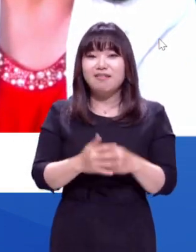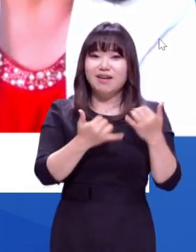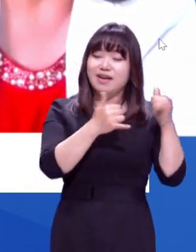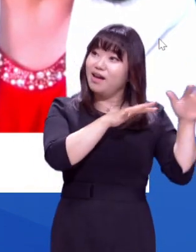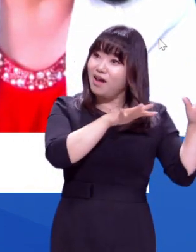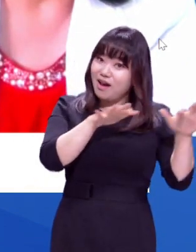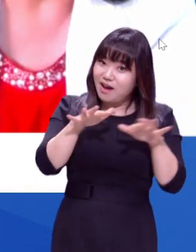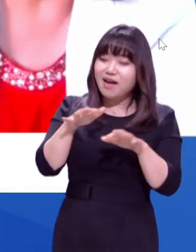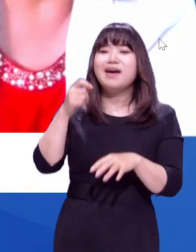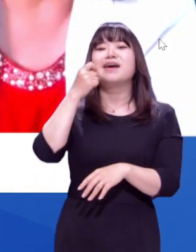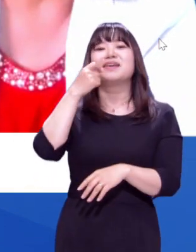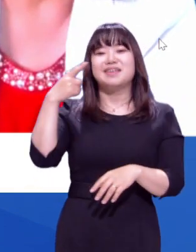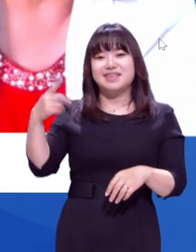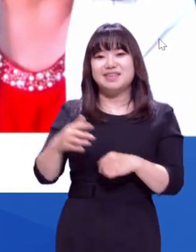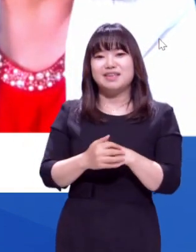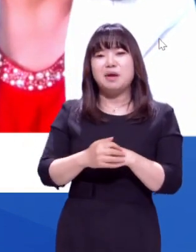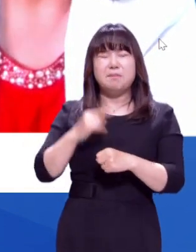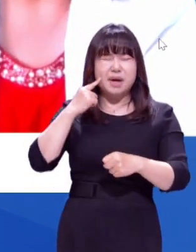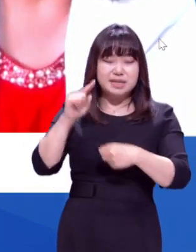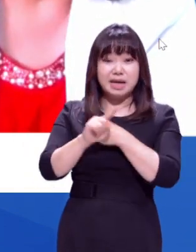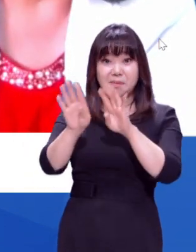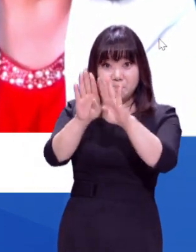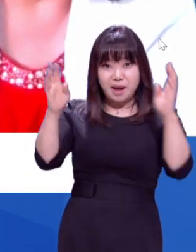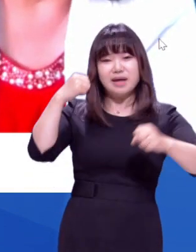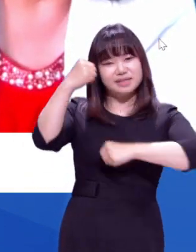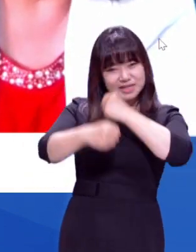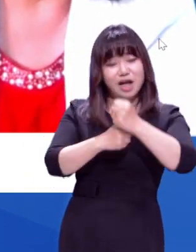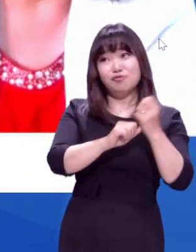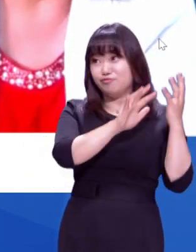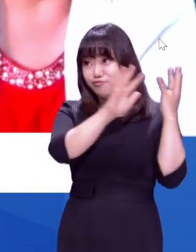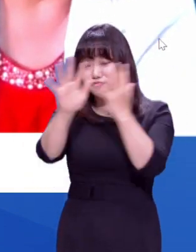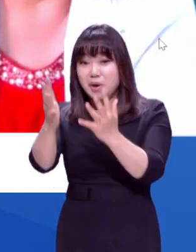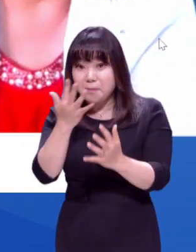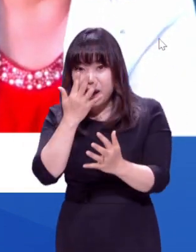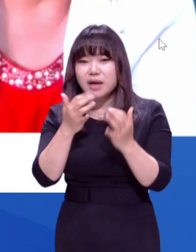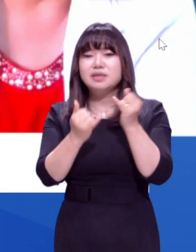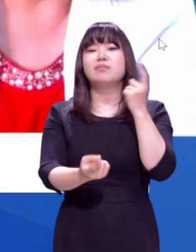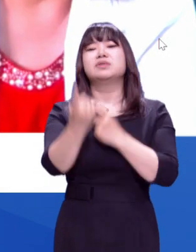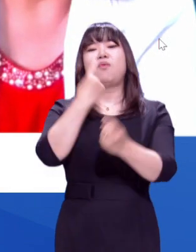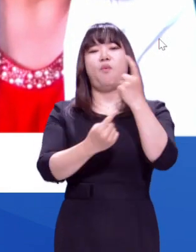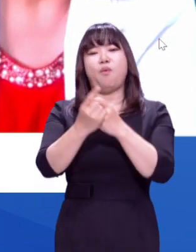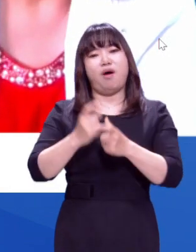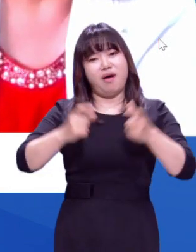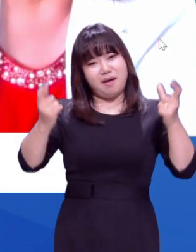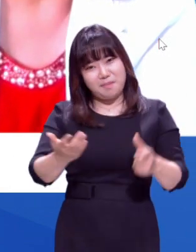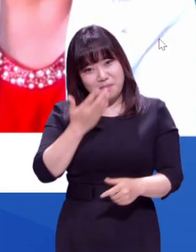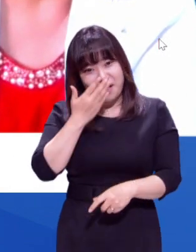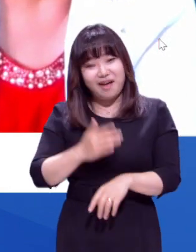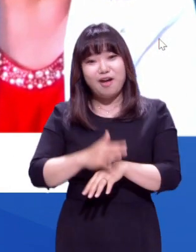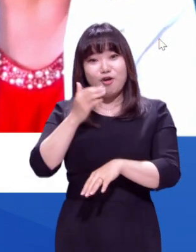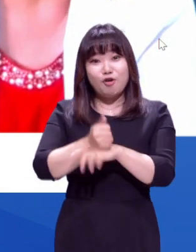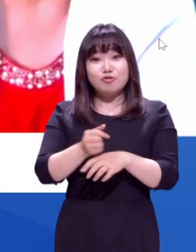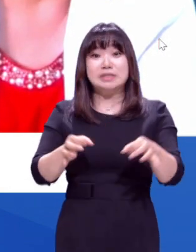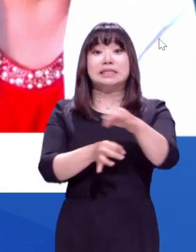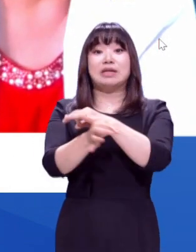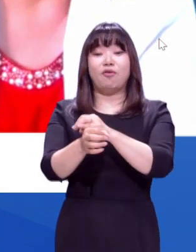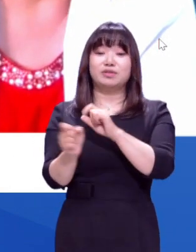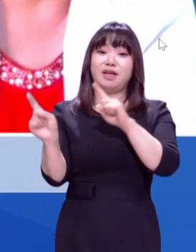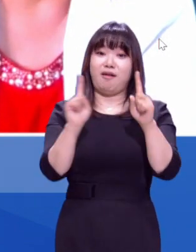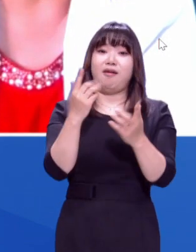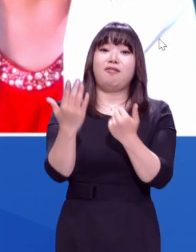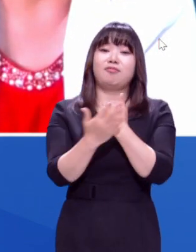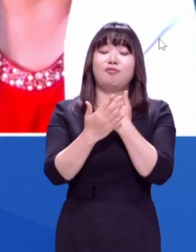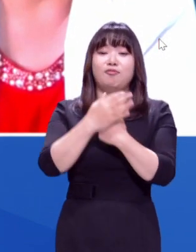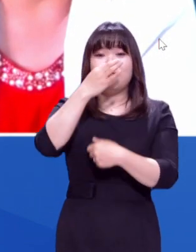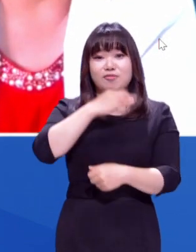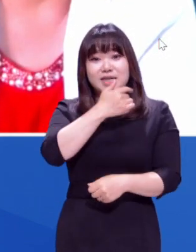있어 우이령길이 상시 개방된다면 보다 많은 탐방객이 방문해서 지역 경제 활성화에